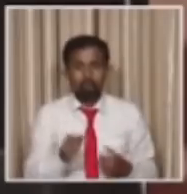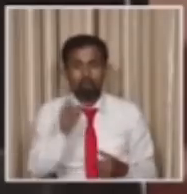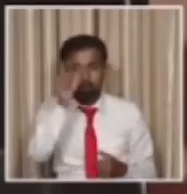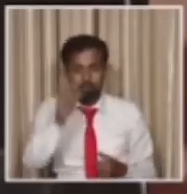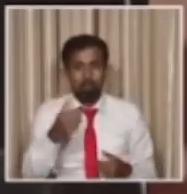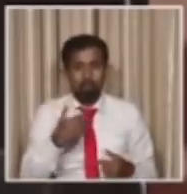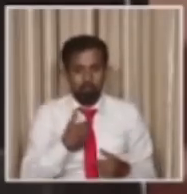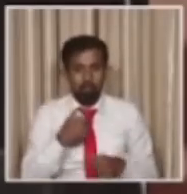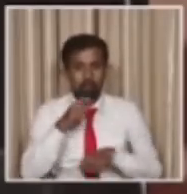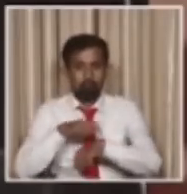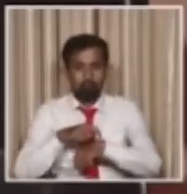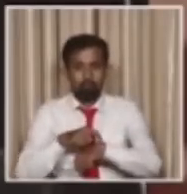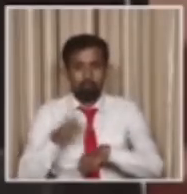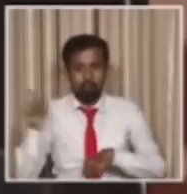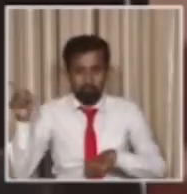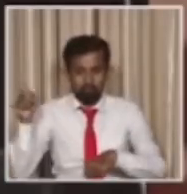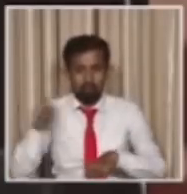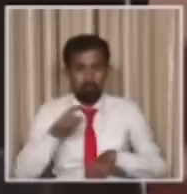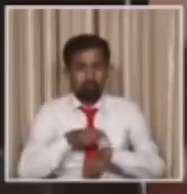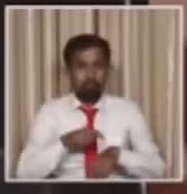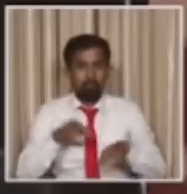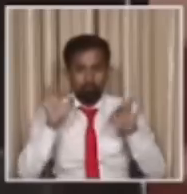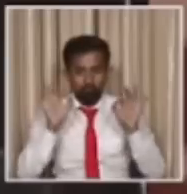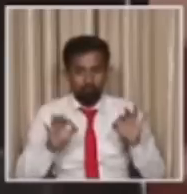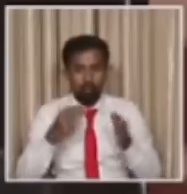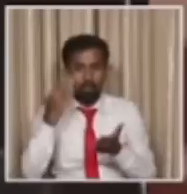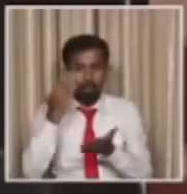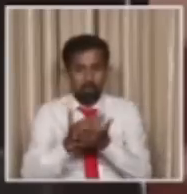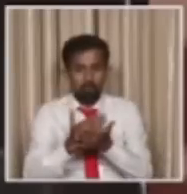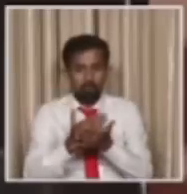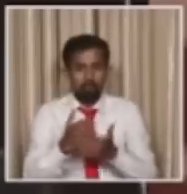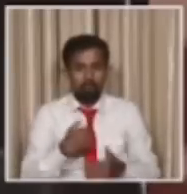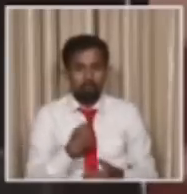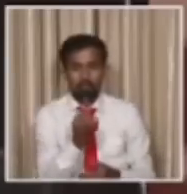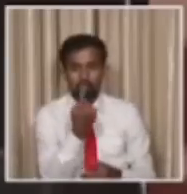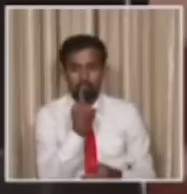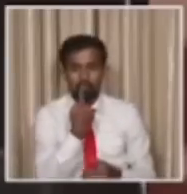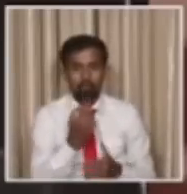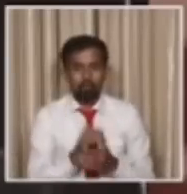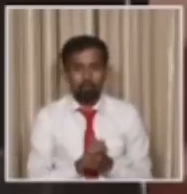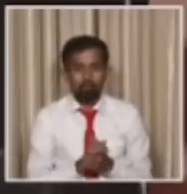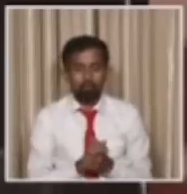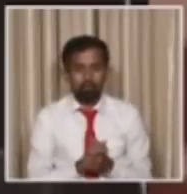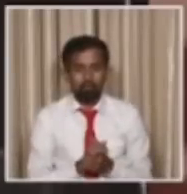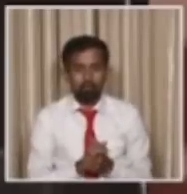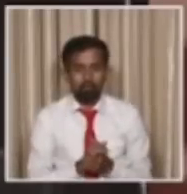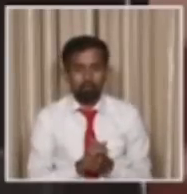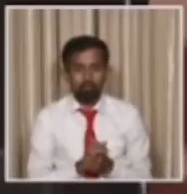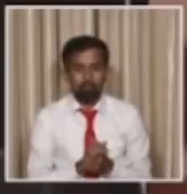ගන්නෙ මගේ කාලෙ මේක හරියට වෙලාවට නවත්තනවා කියලා මට කිව්වා.